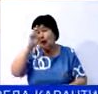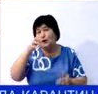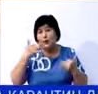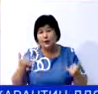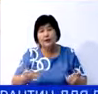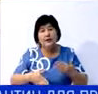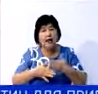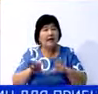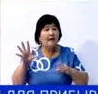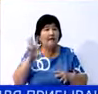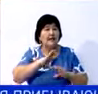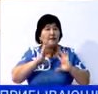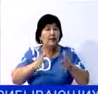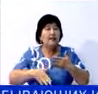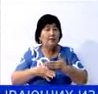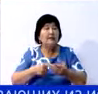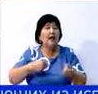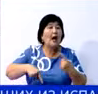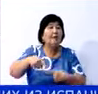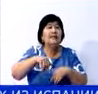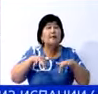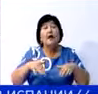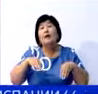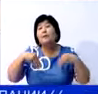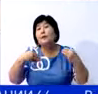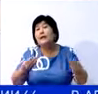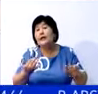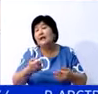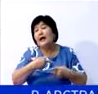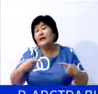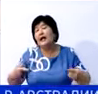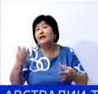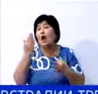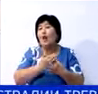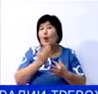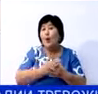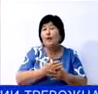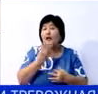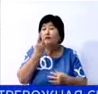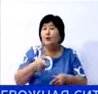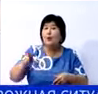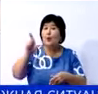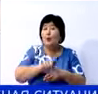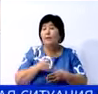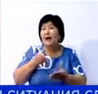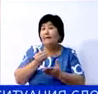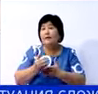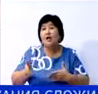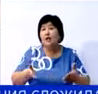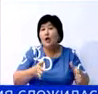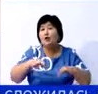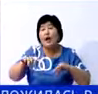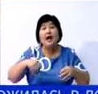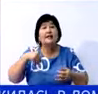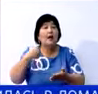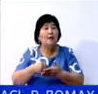сегодня оказывается всемерная поддержка предпринимательству. Предоставлен ряд льгот. Вдвое увеличено финансирование дорожной карты